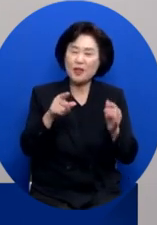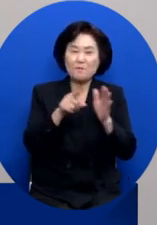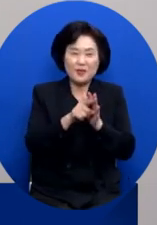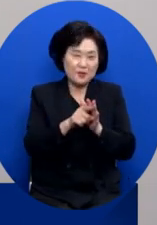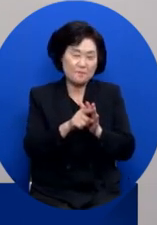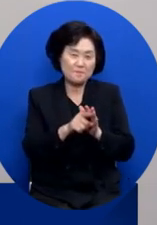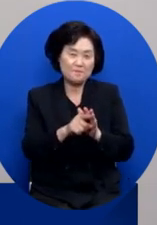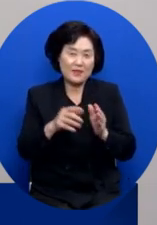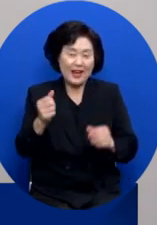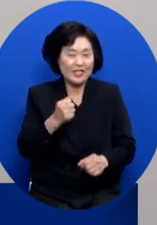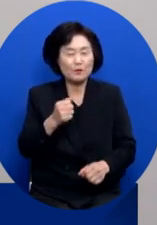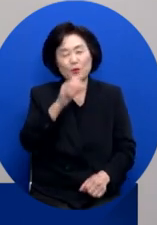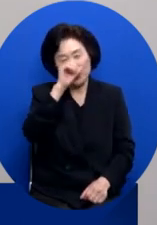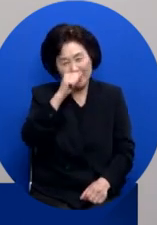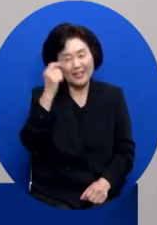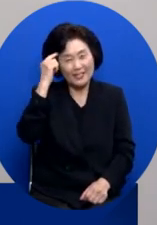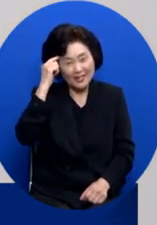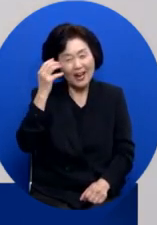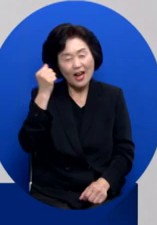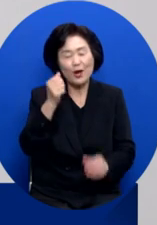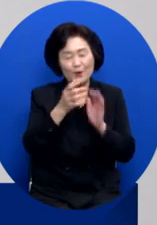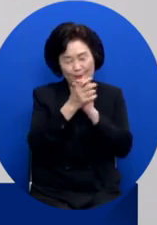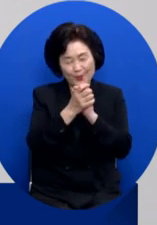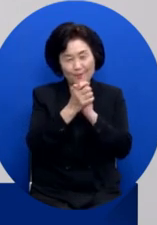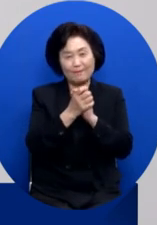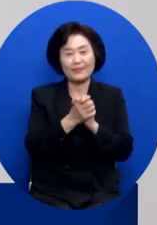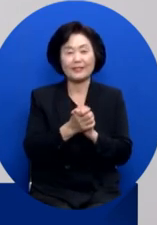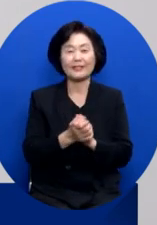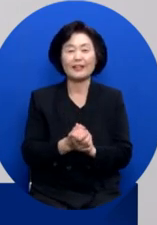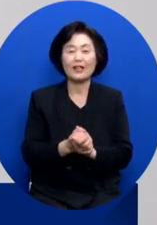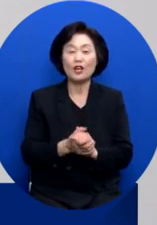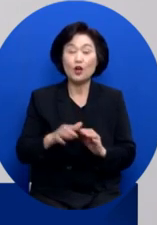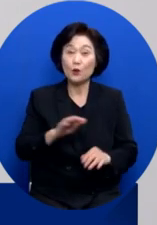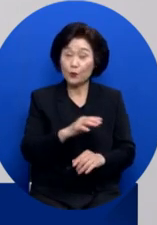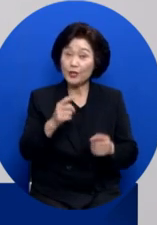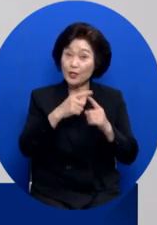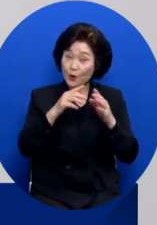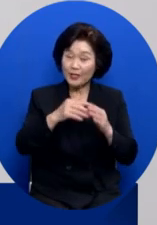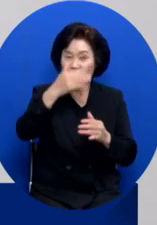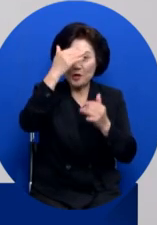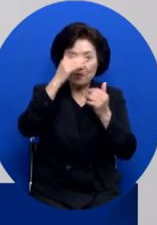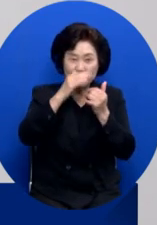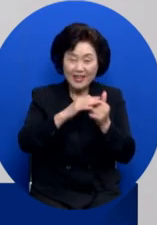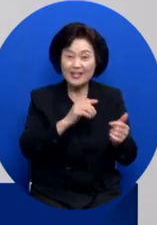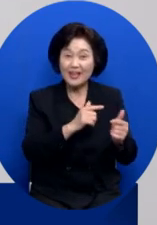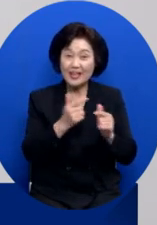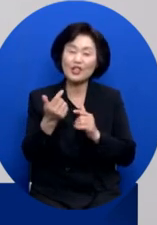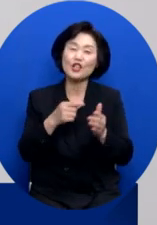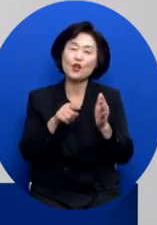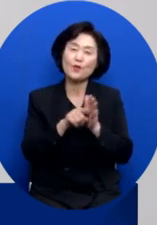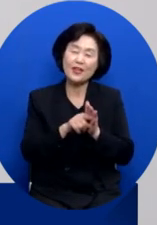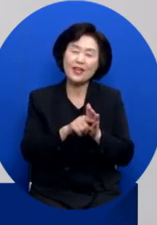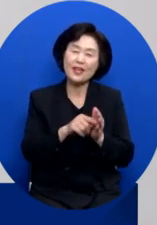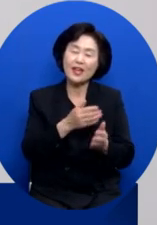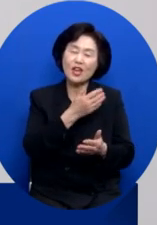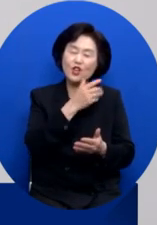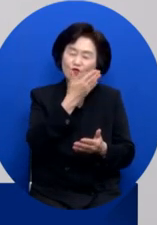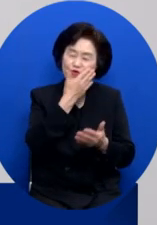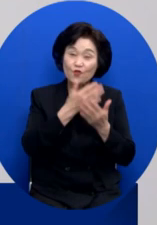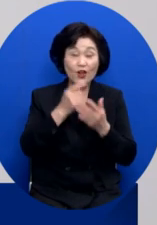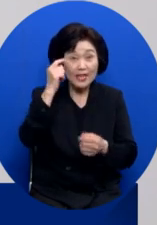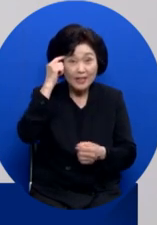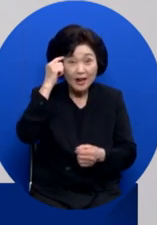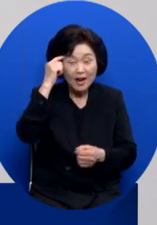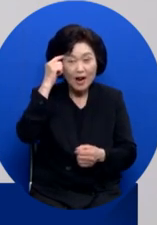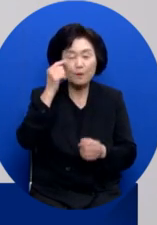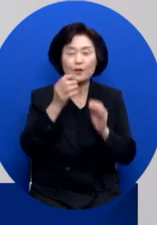영향력이 있는 그런 문화사역팀이 되기를 기도합니다. 기쁨의 교회는 다음 세대 사역을 굉장히 중요하게 생각하고 기도하는 교회이기